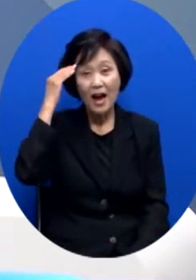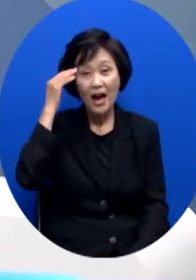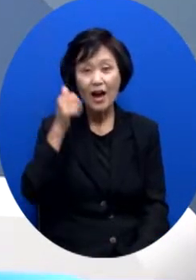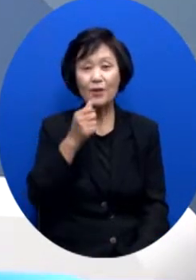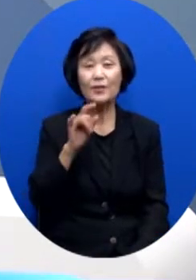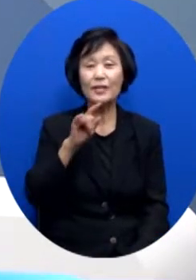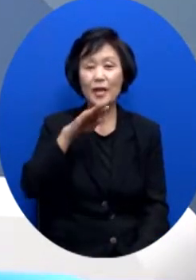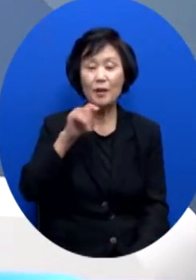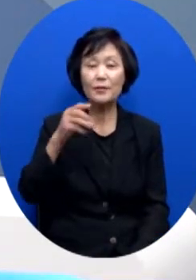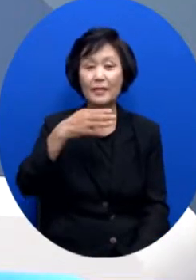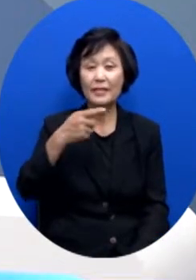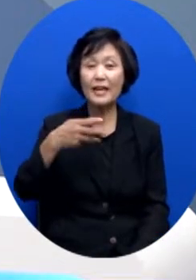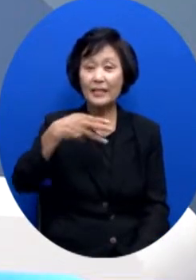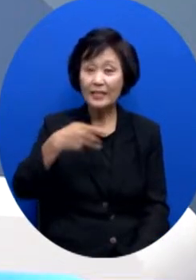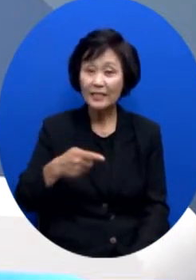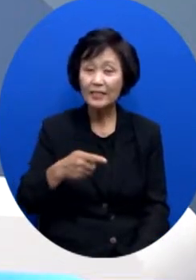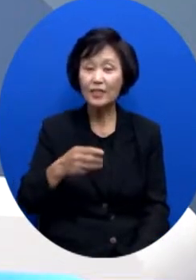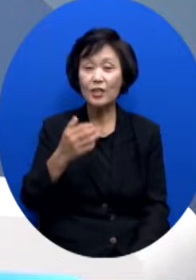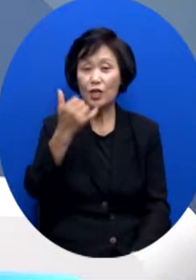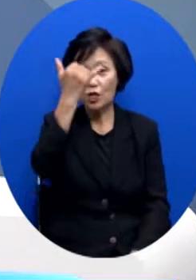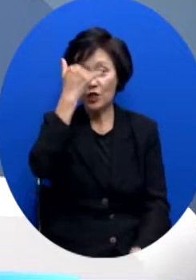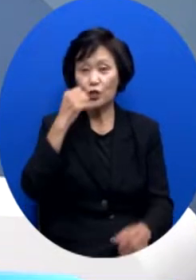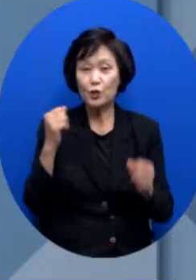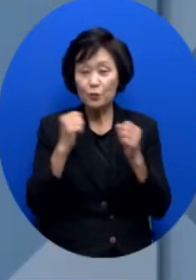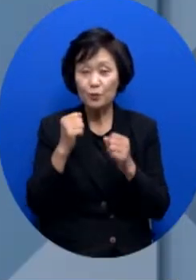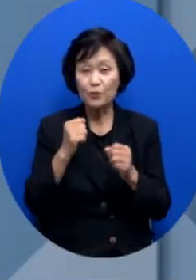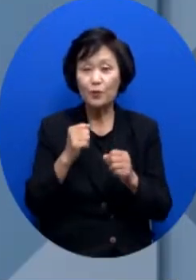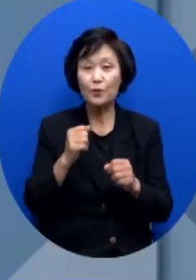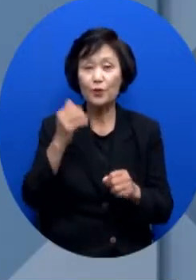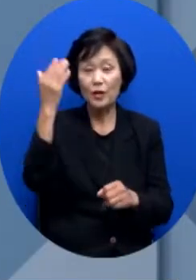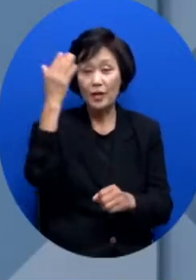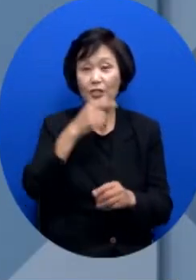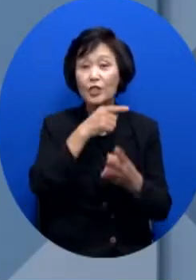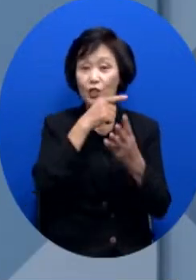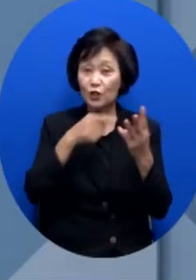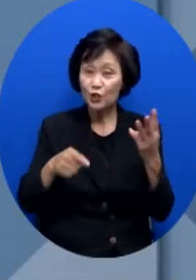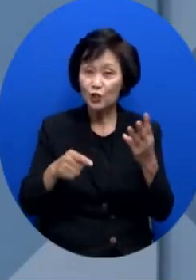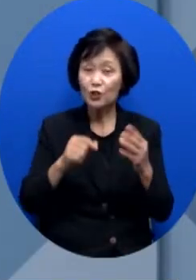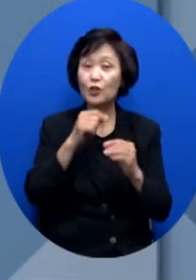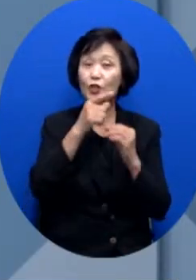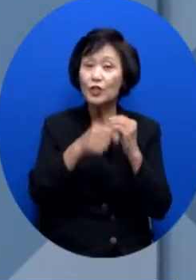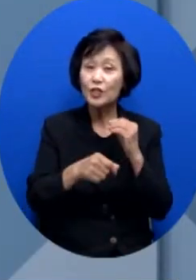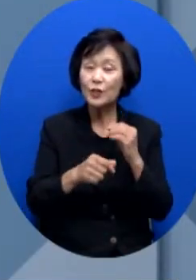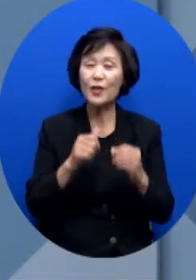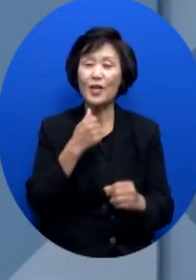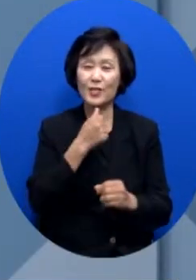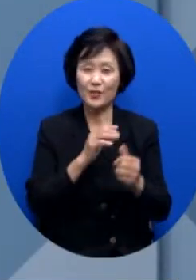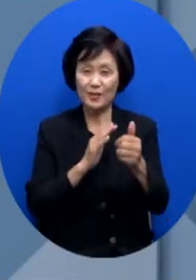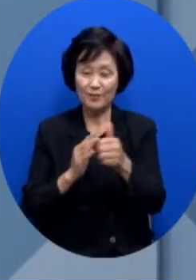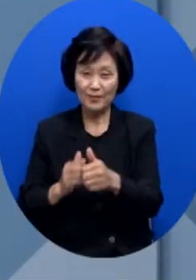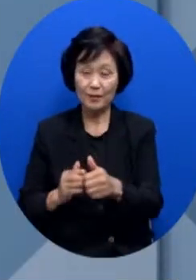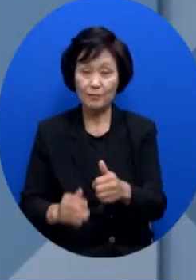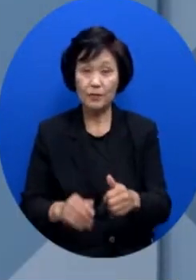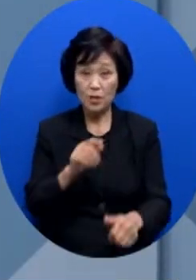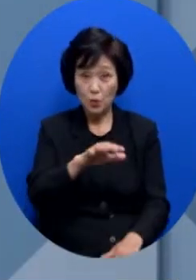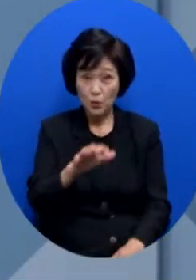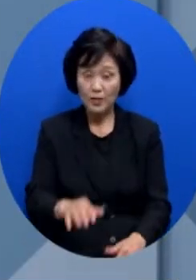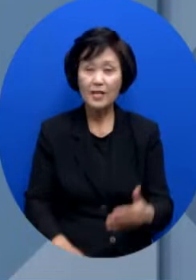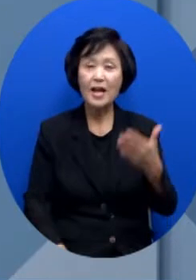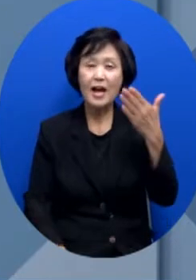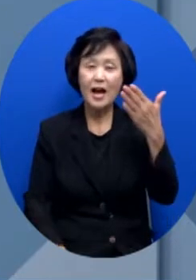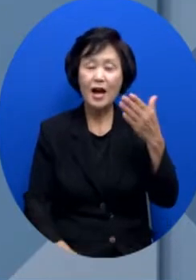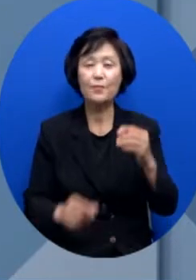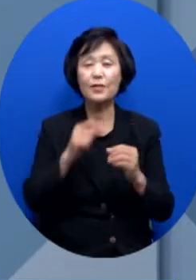청주지회 단체를 소개 부탁드립니다. 네, 우리 한국 헤비타트에는 9개 지회가 있습니다. 그 가운데 우리